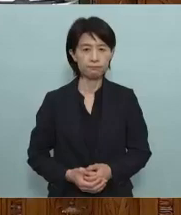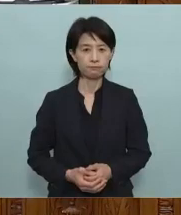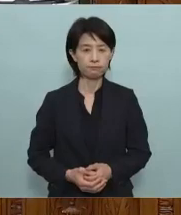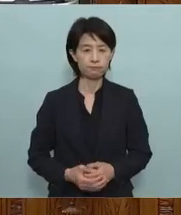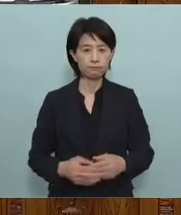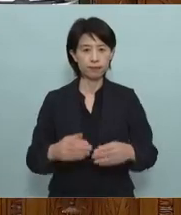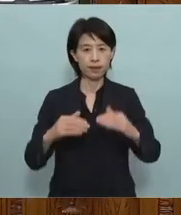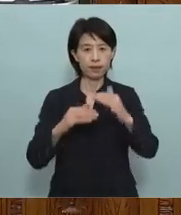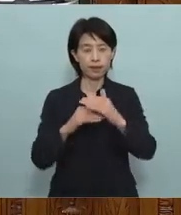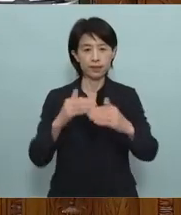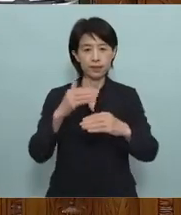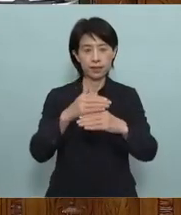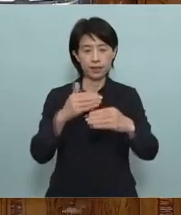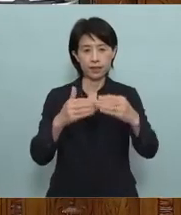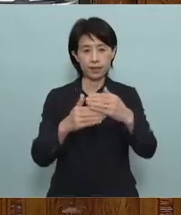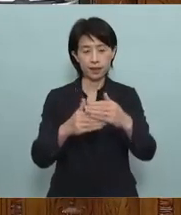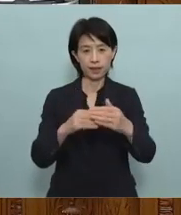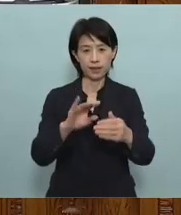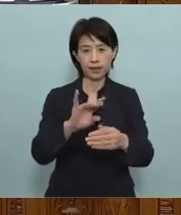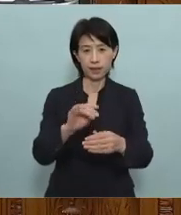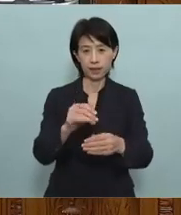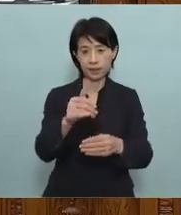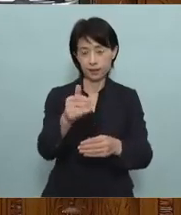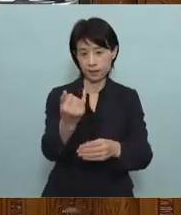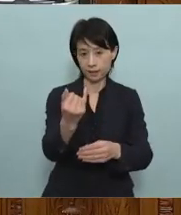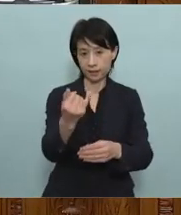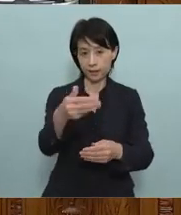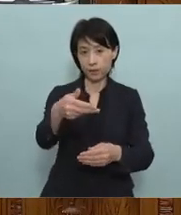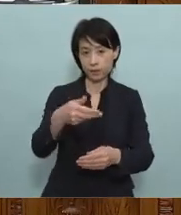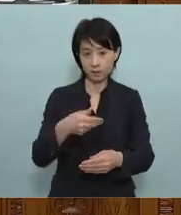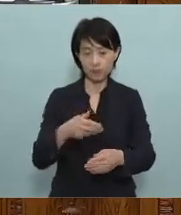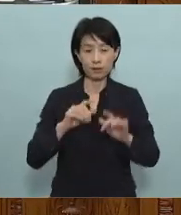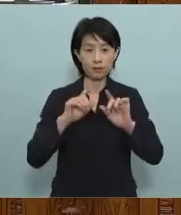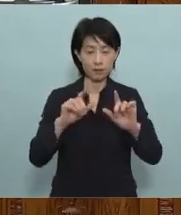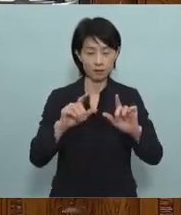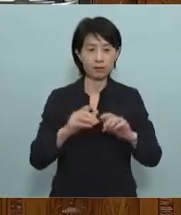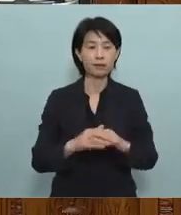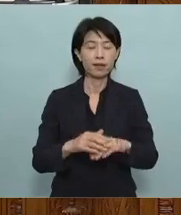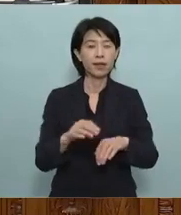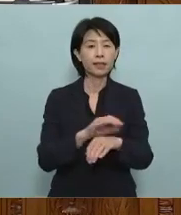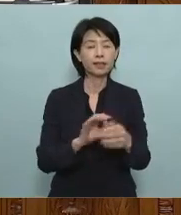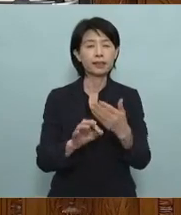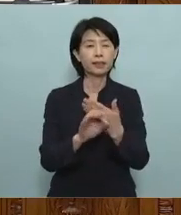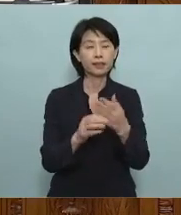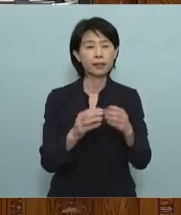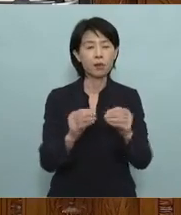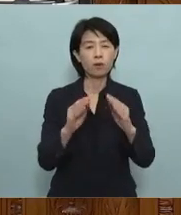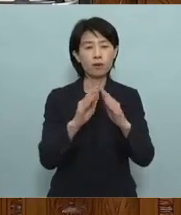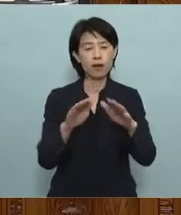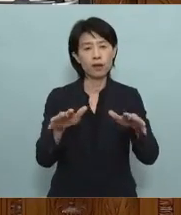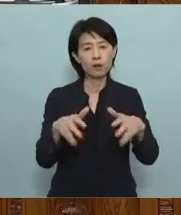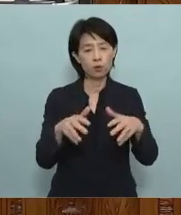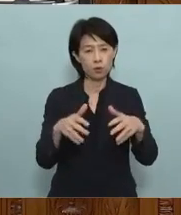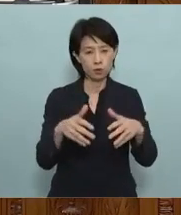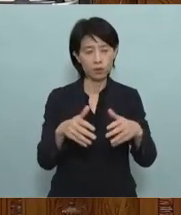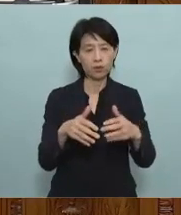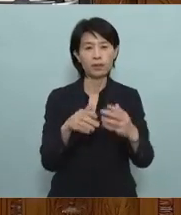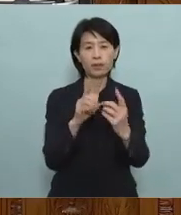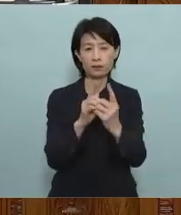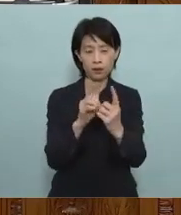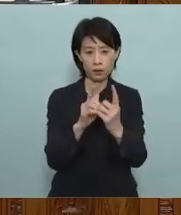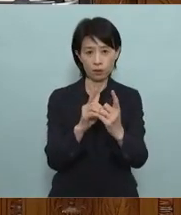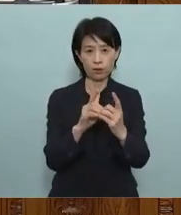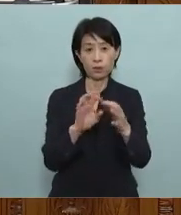石垣のりこ議員のご質問にお答えいたします。臨時国会召集要求への対応についてお尋ねがありました